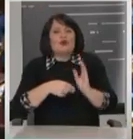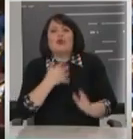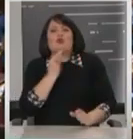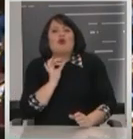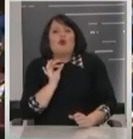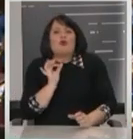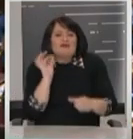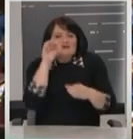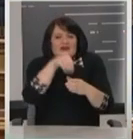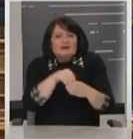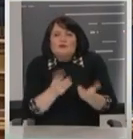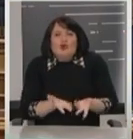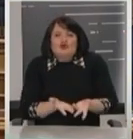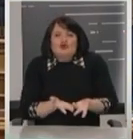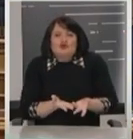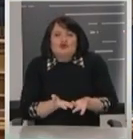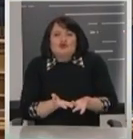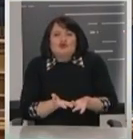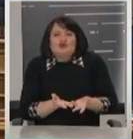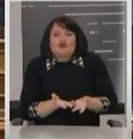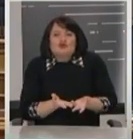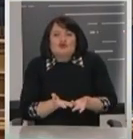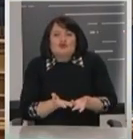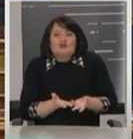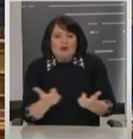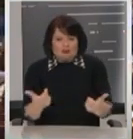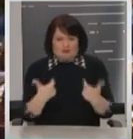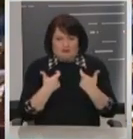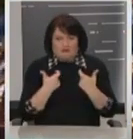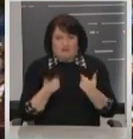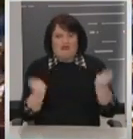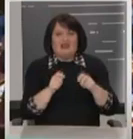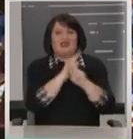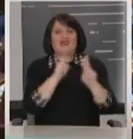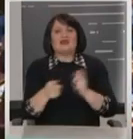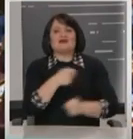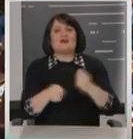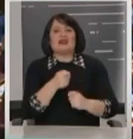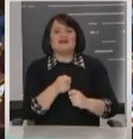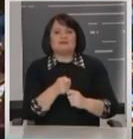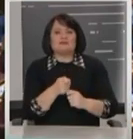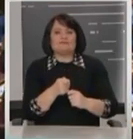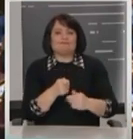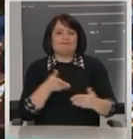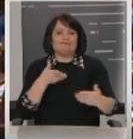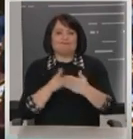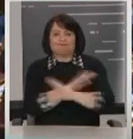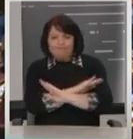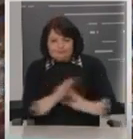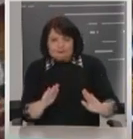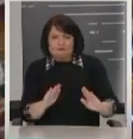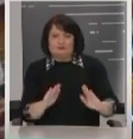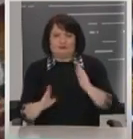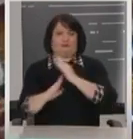οδηγηθήκαμε εξαιτίας του αποκλεισμού της χώρας από τις διεθνείς αγορές. Άρα,